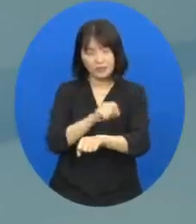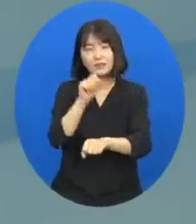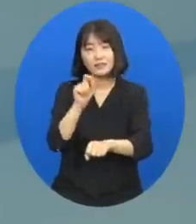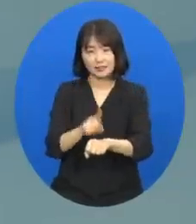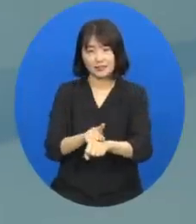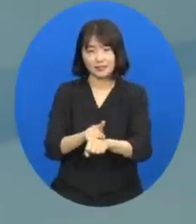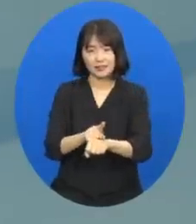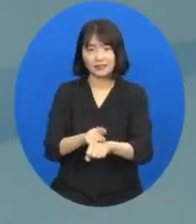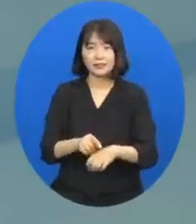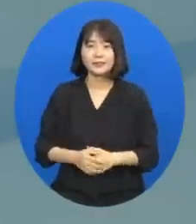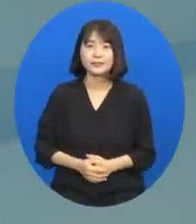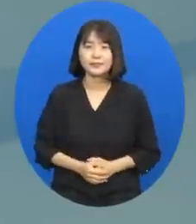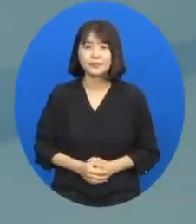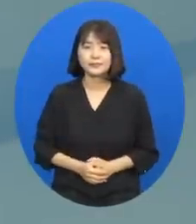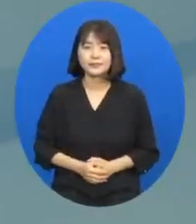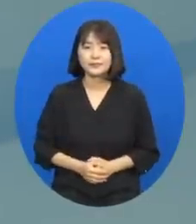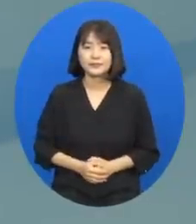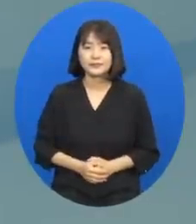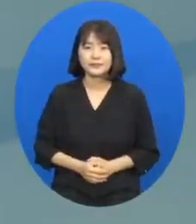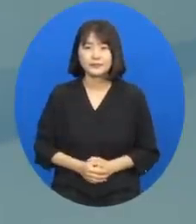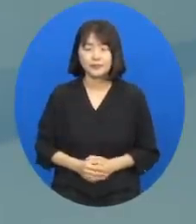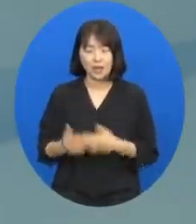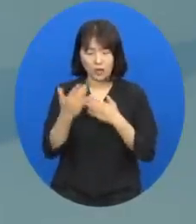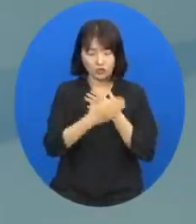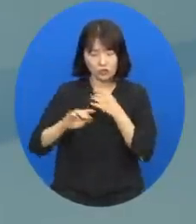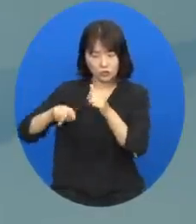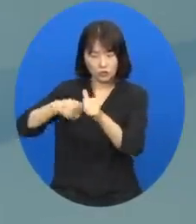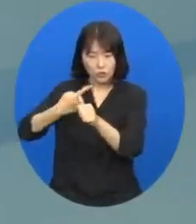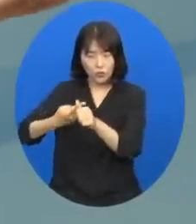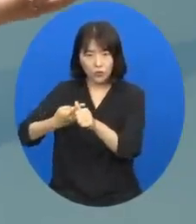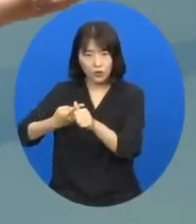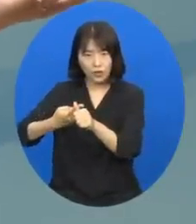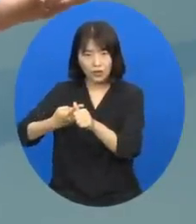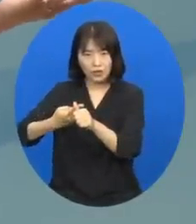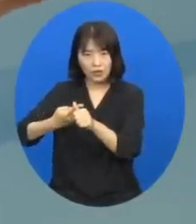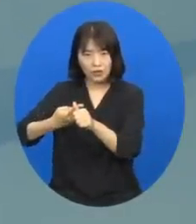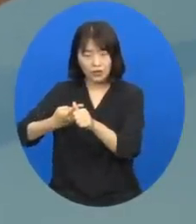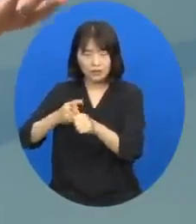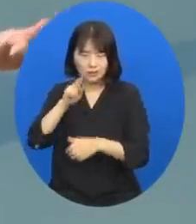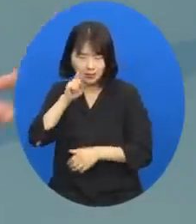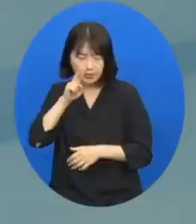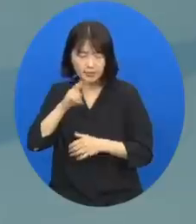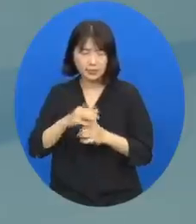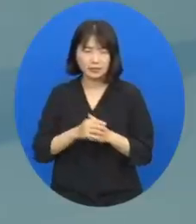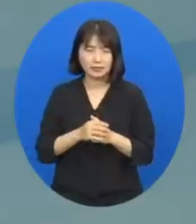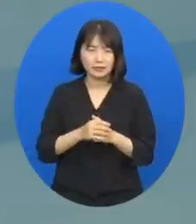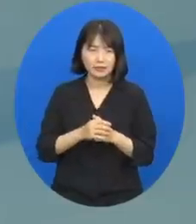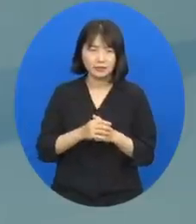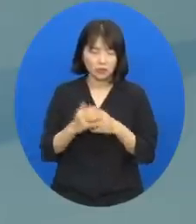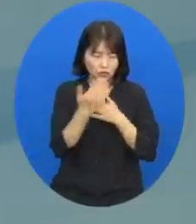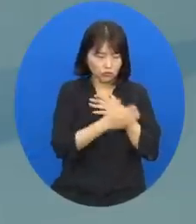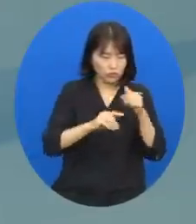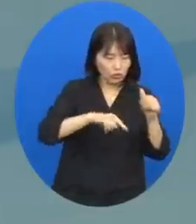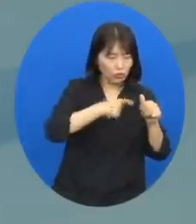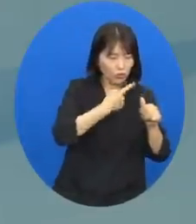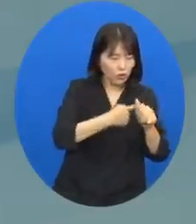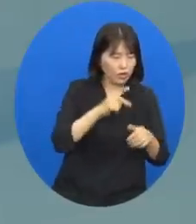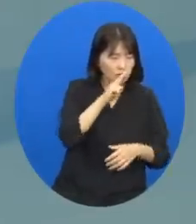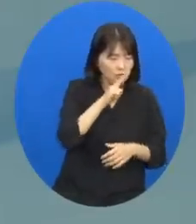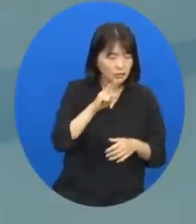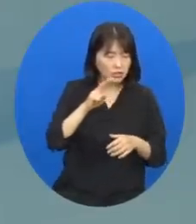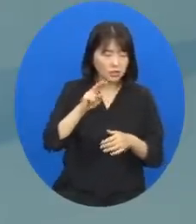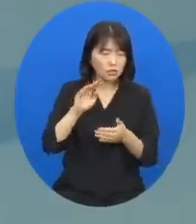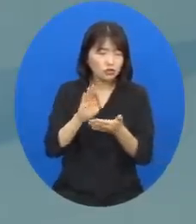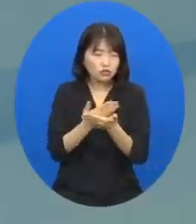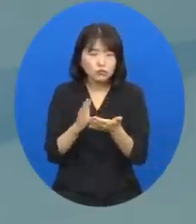입니다 그렇다면 이것이 육신에 속한 시기 인지 육에 속한 시기 인지 어떻게 9분 하는가 시기에